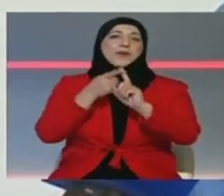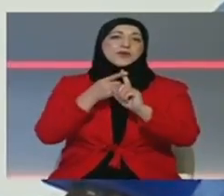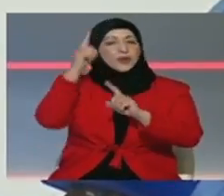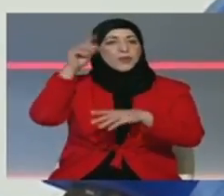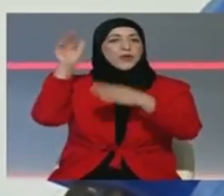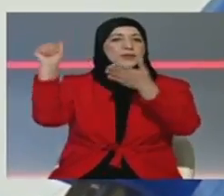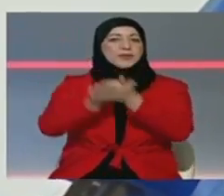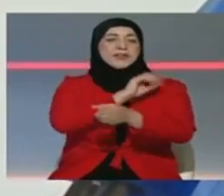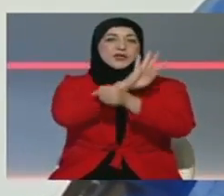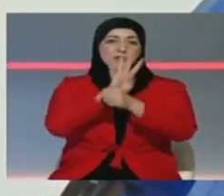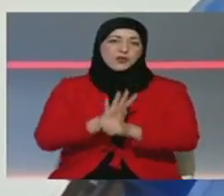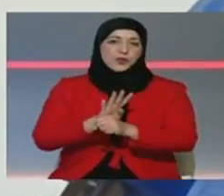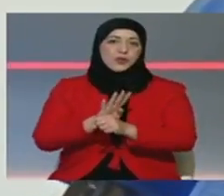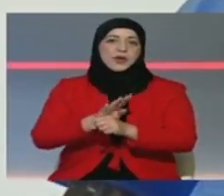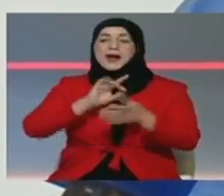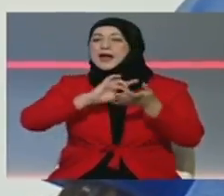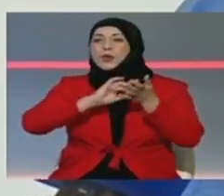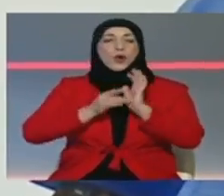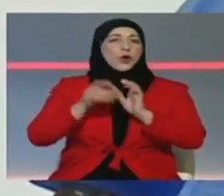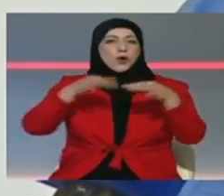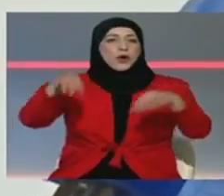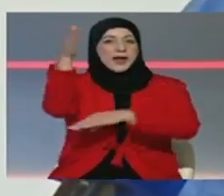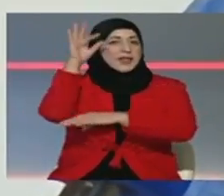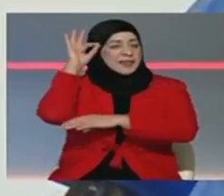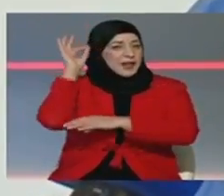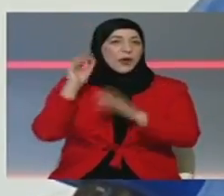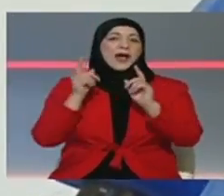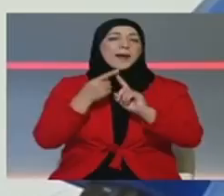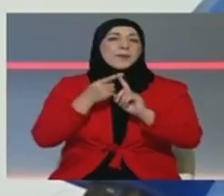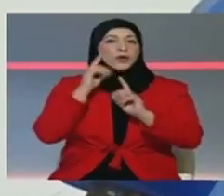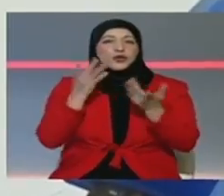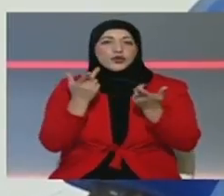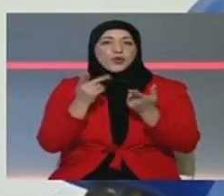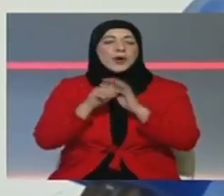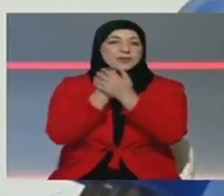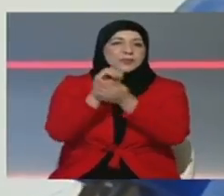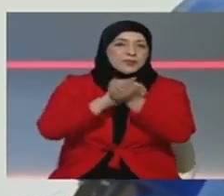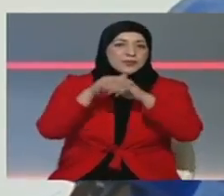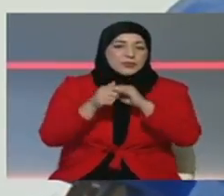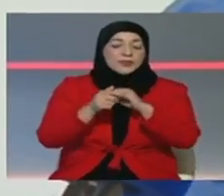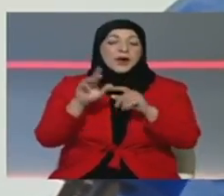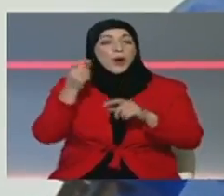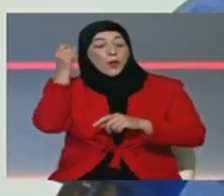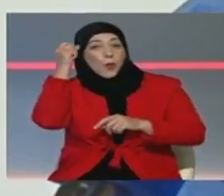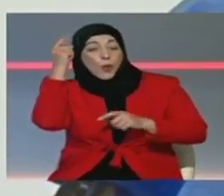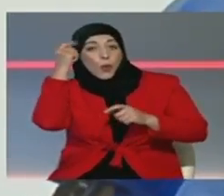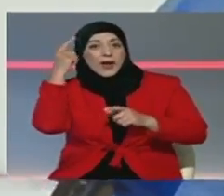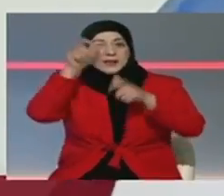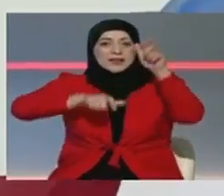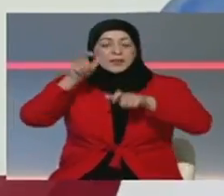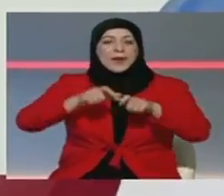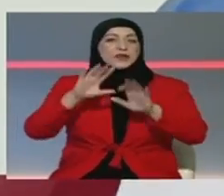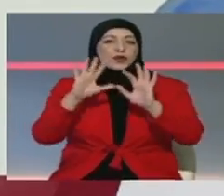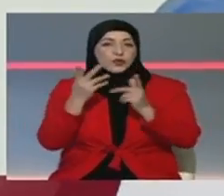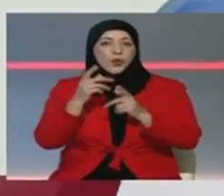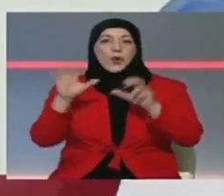والتغلب عليه. كدولة كاملة رغم وعي الشعب التونسي 80% 90%